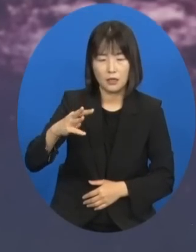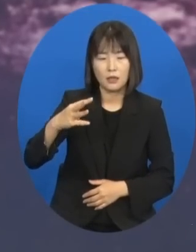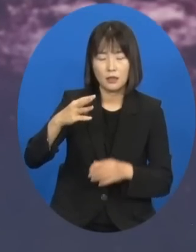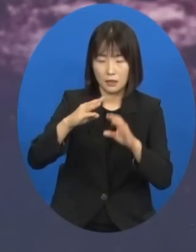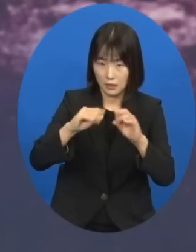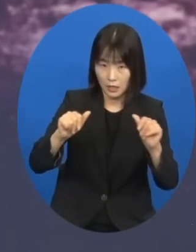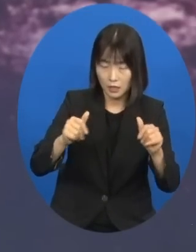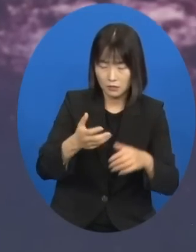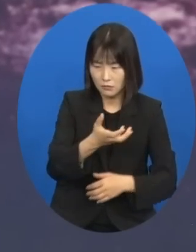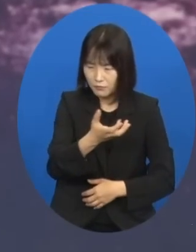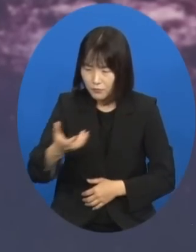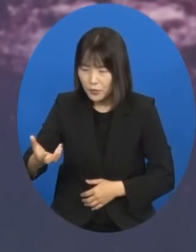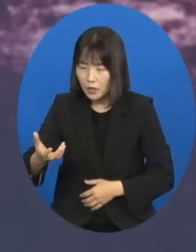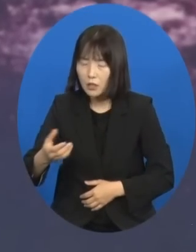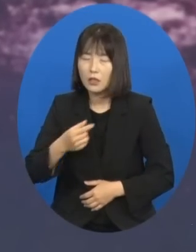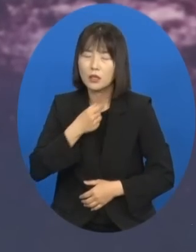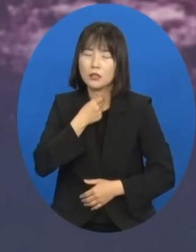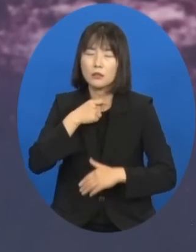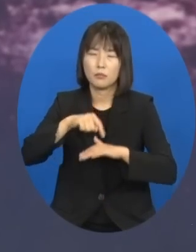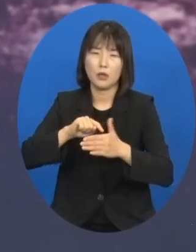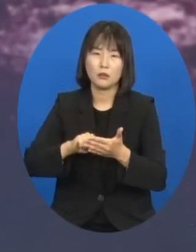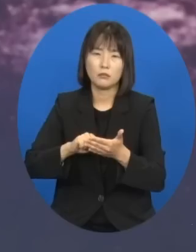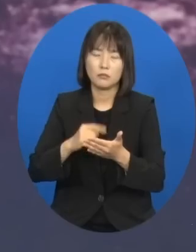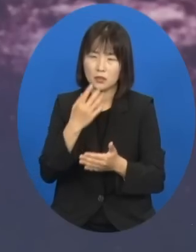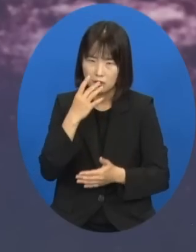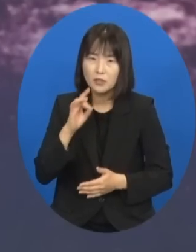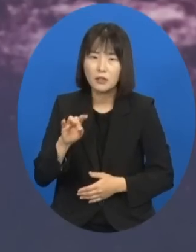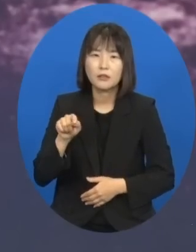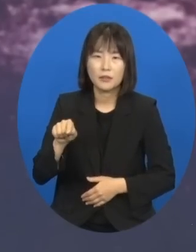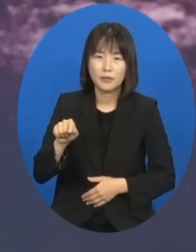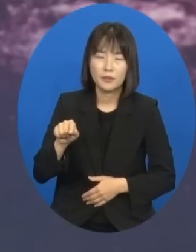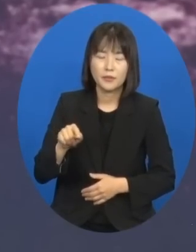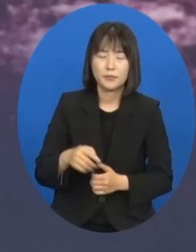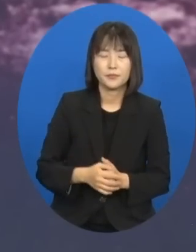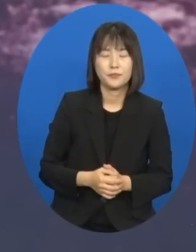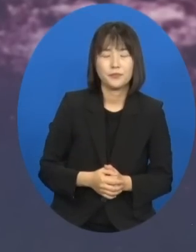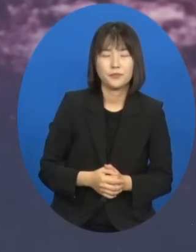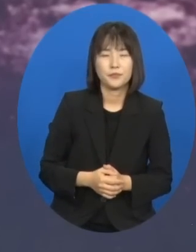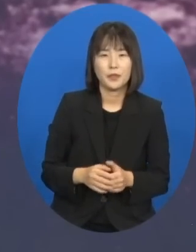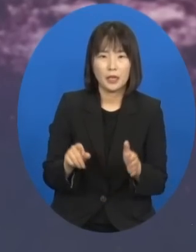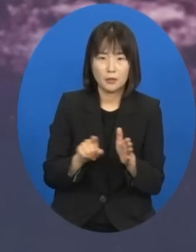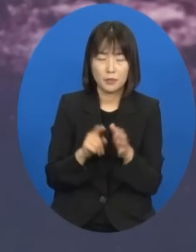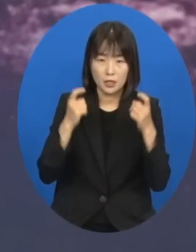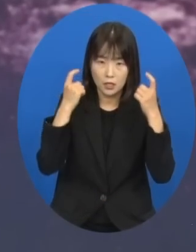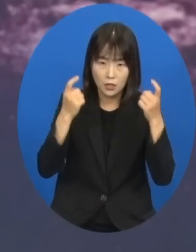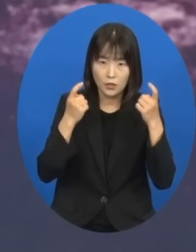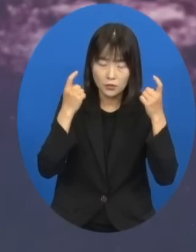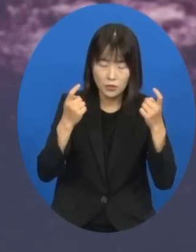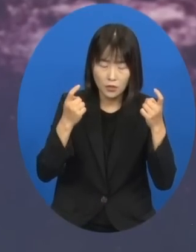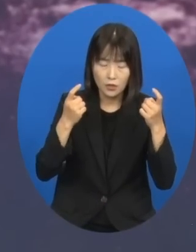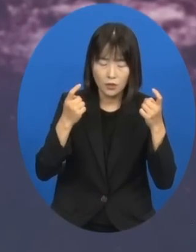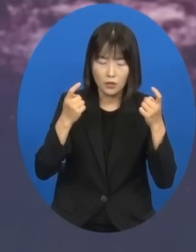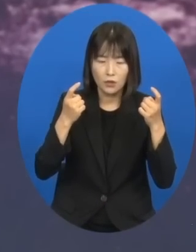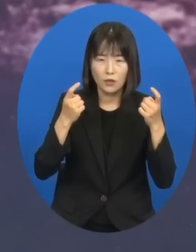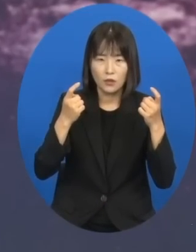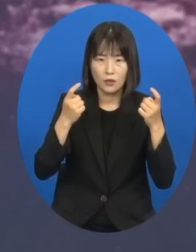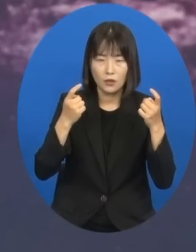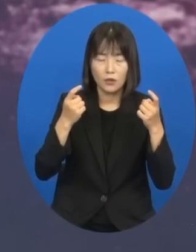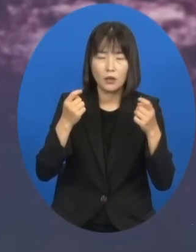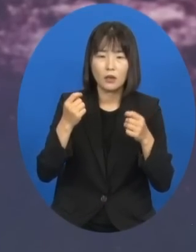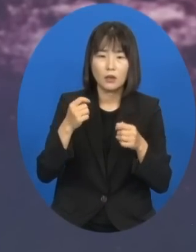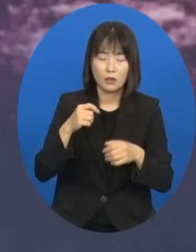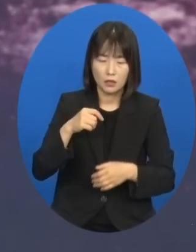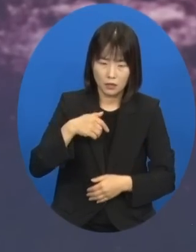것이 이건 당연한 반응인 거예요. 근데 사실 우리가 믿음의 여정을 걷고 하나님과 동행하는 사람은요 질문을